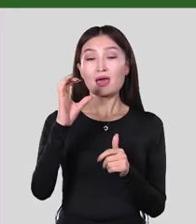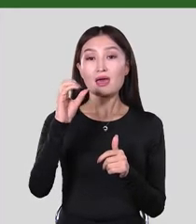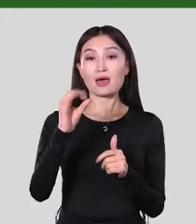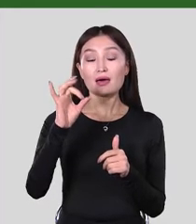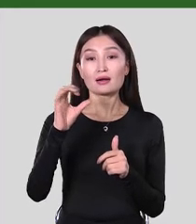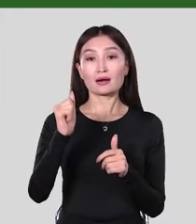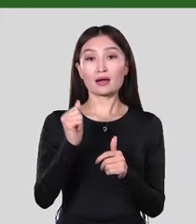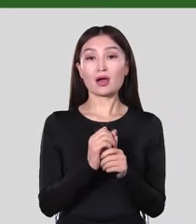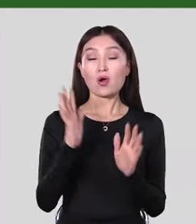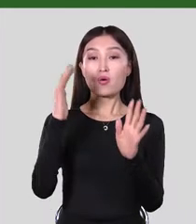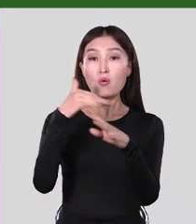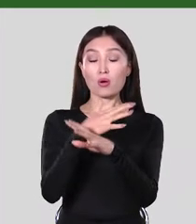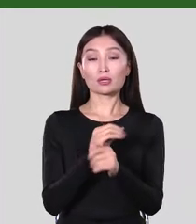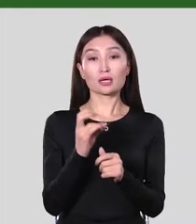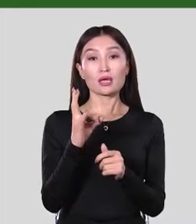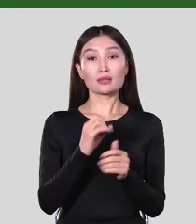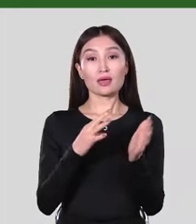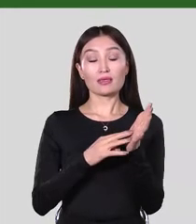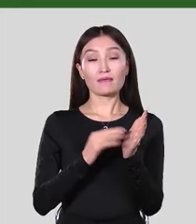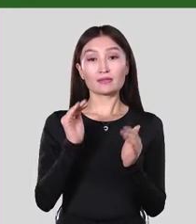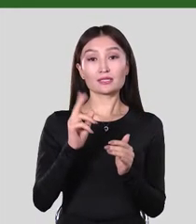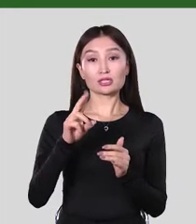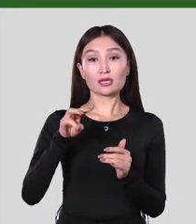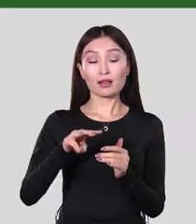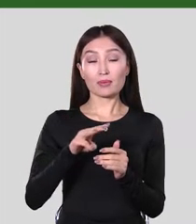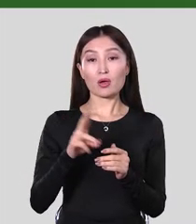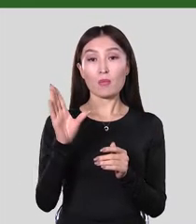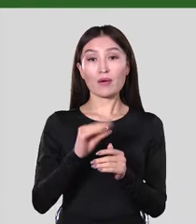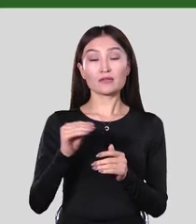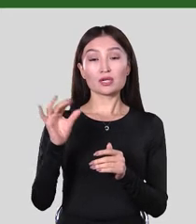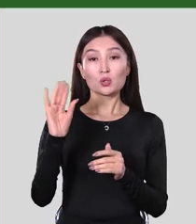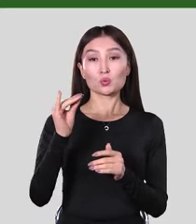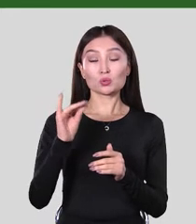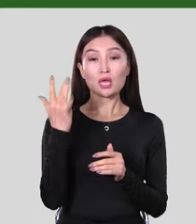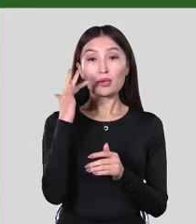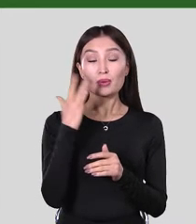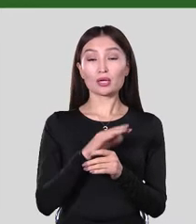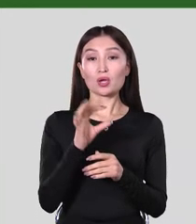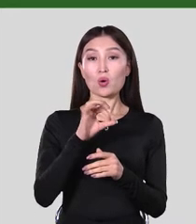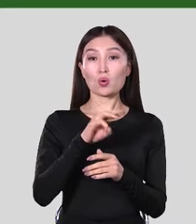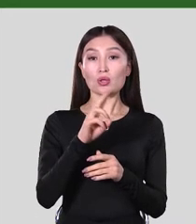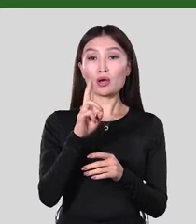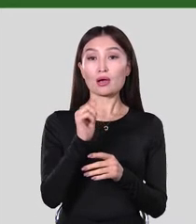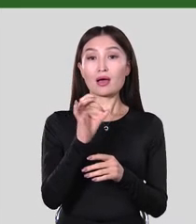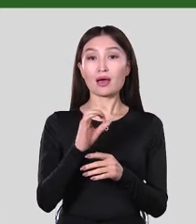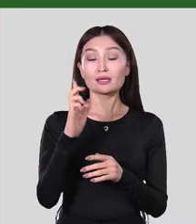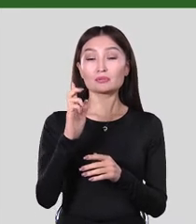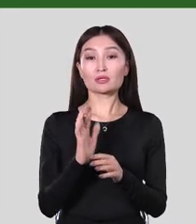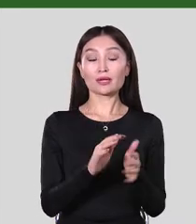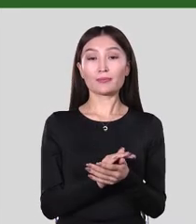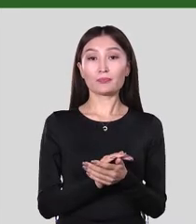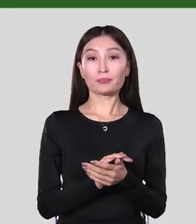Анд протянулась более чем на 9000 километров по всей Южной Америке, от Карибского моря до Огненной